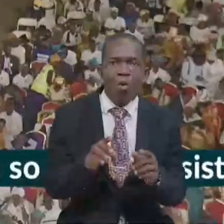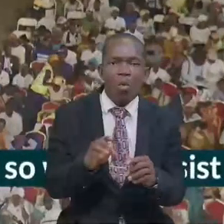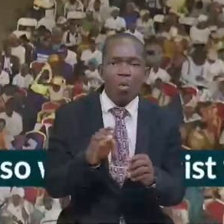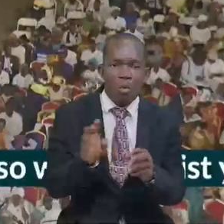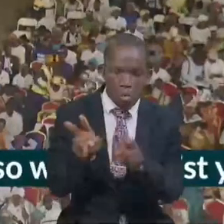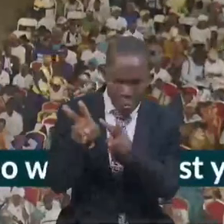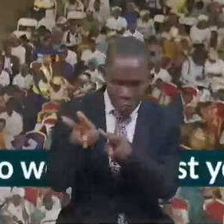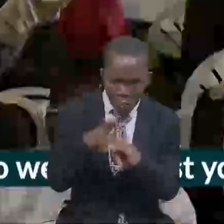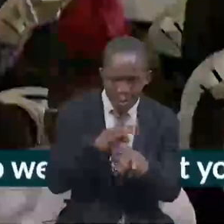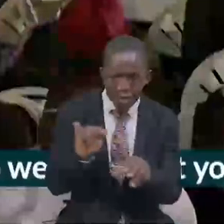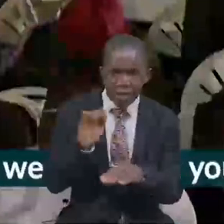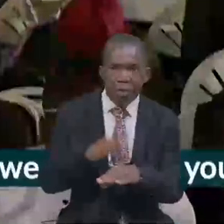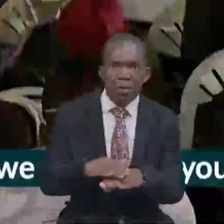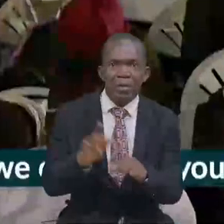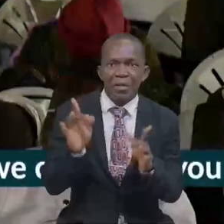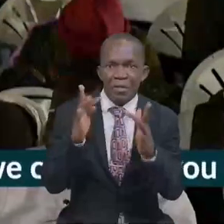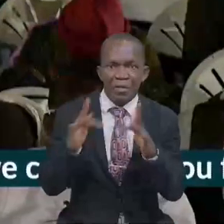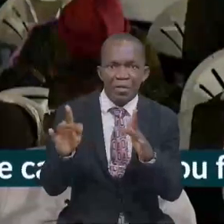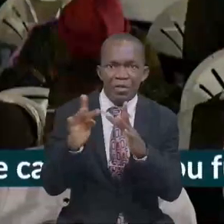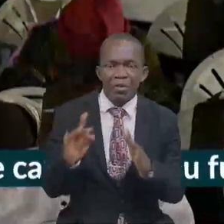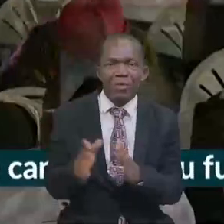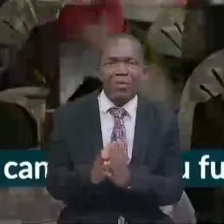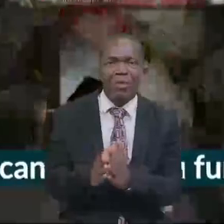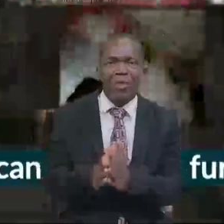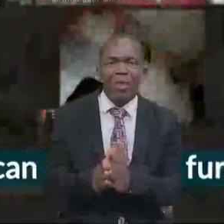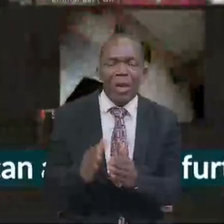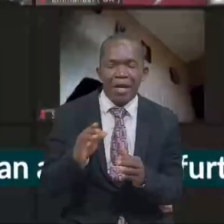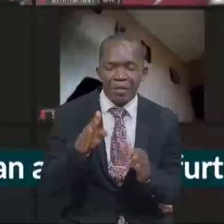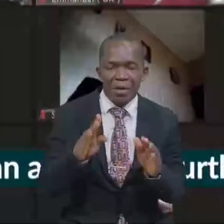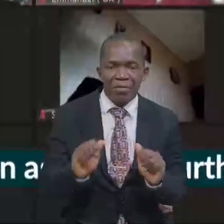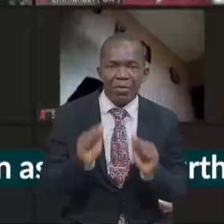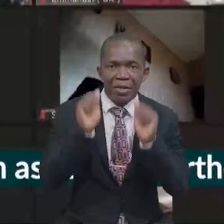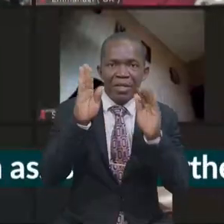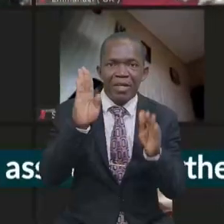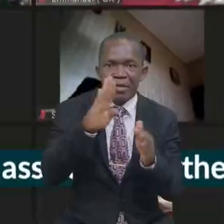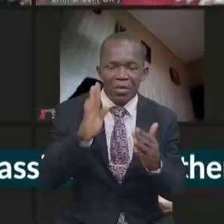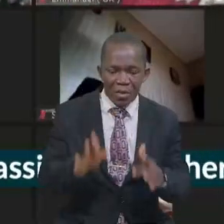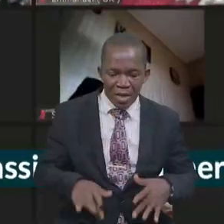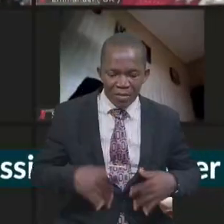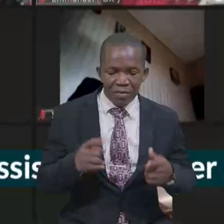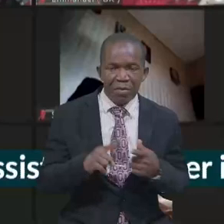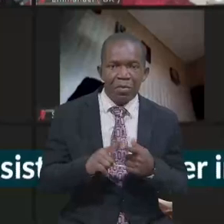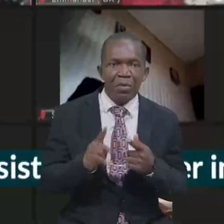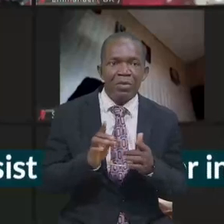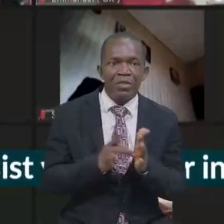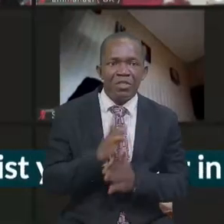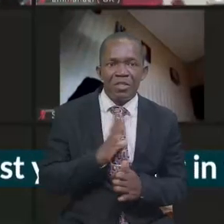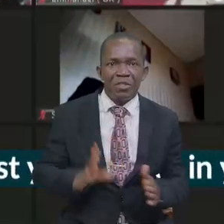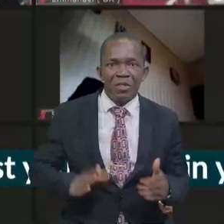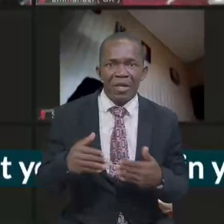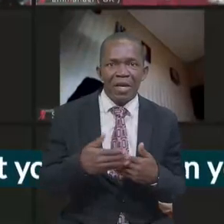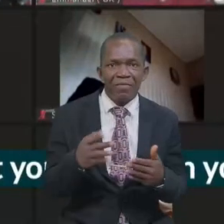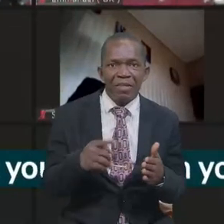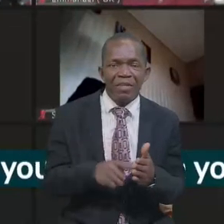Si vous suivez en ligne et vous avez donné votre vie au Seigneur, après le message ce soir, il y a un lien qui s'affiche.